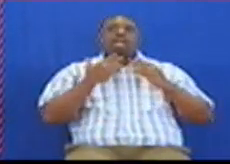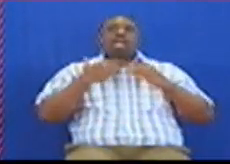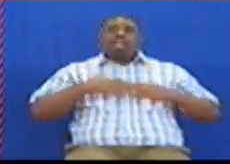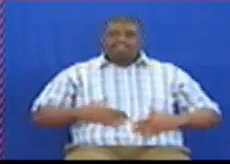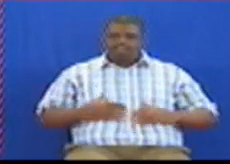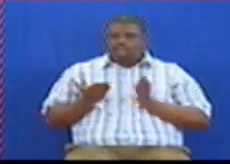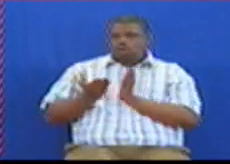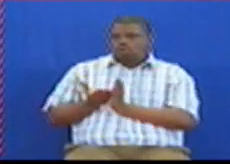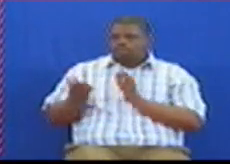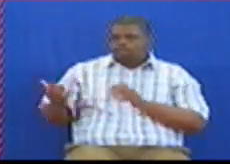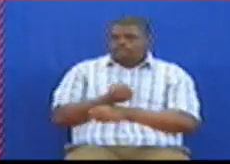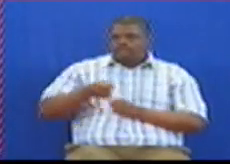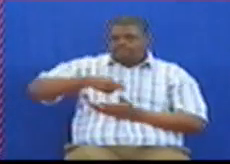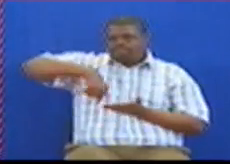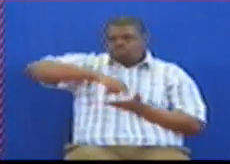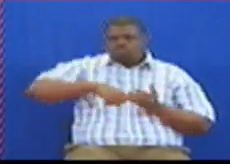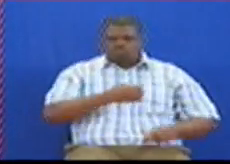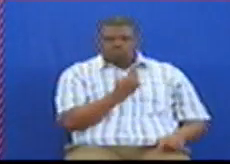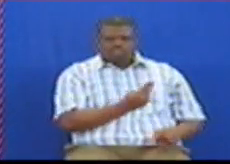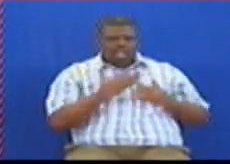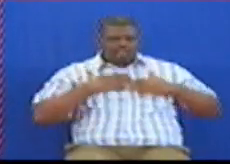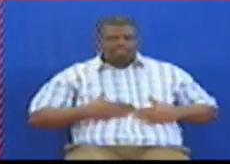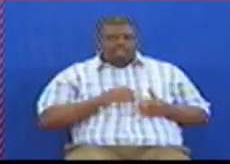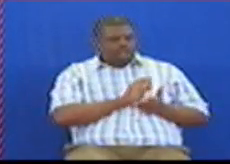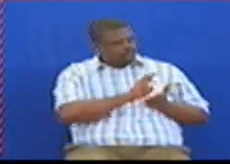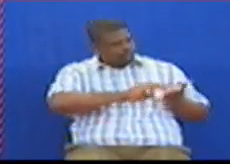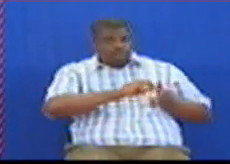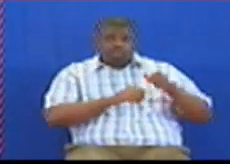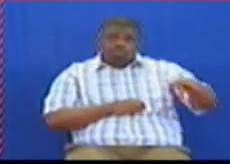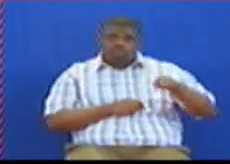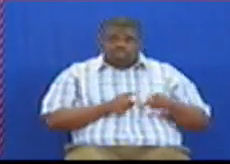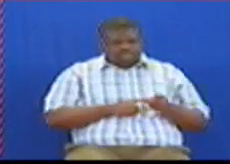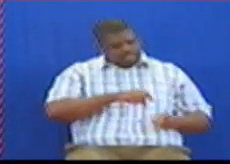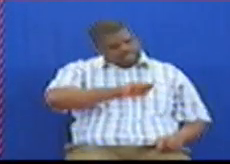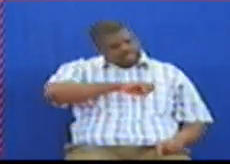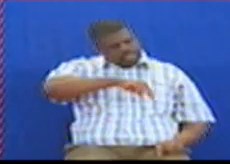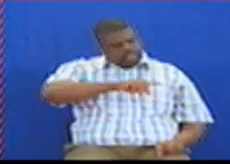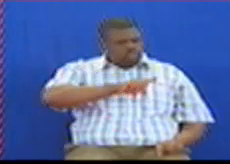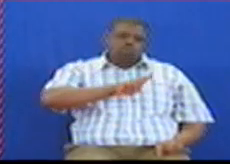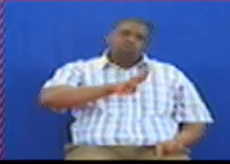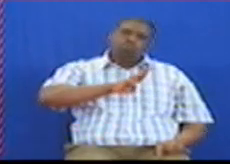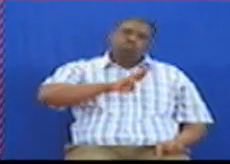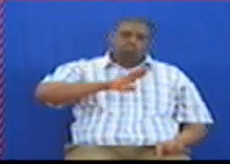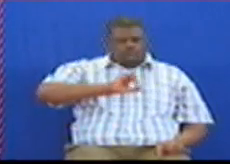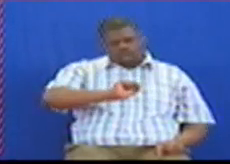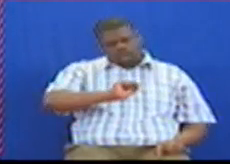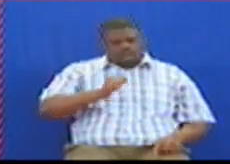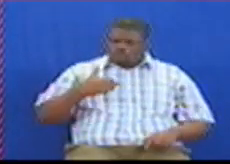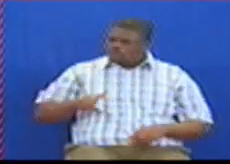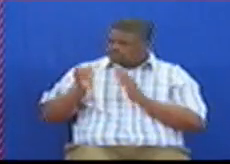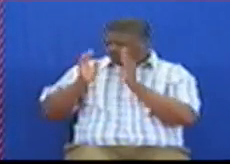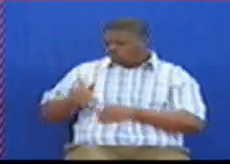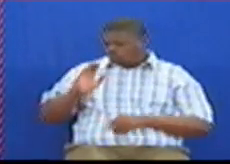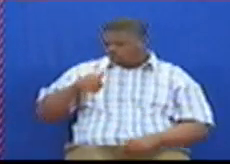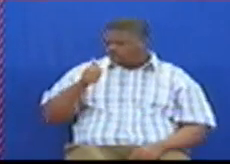nikuombe sana tumepata vituo vya viwili vya afya kwenye halmashauri yetu Sepuka na Ihanja. Nikuombe sana, waziri mkuu alipokuja mwaka